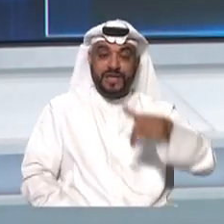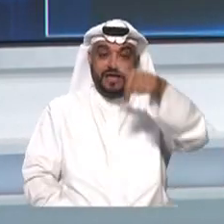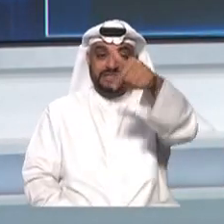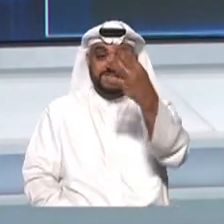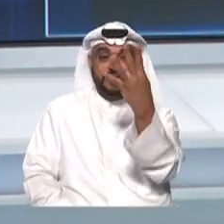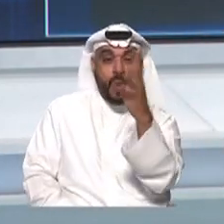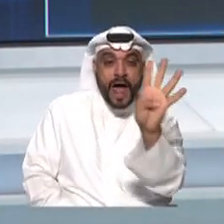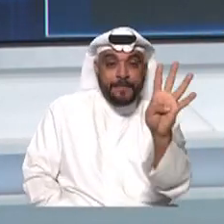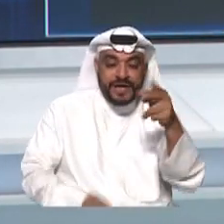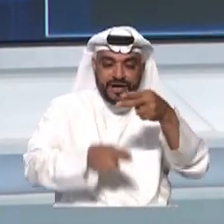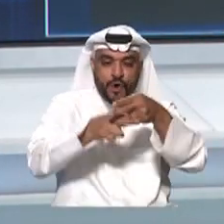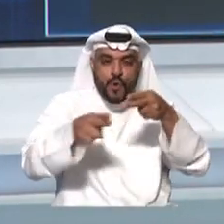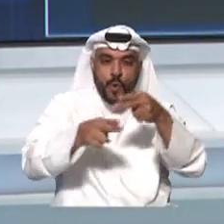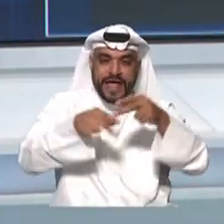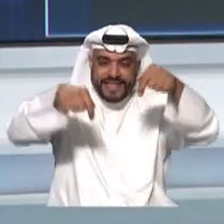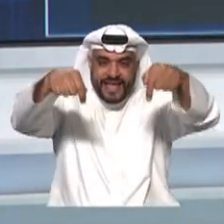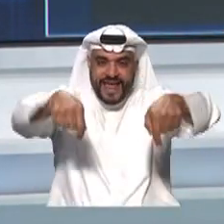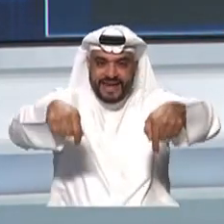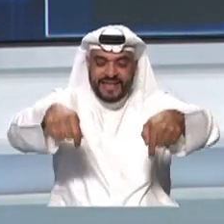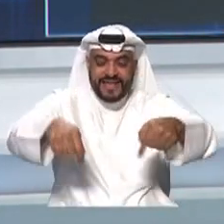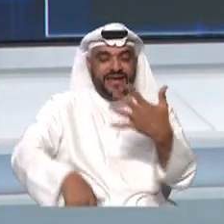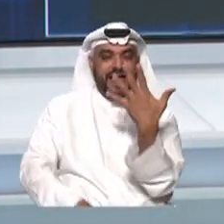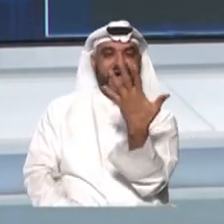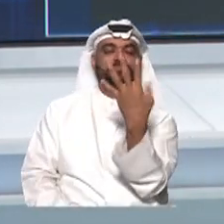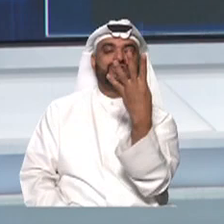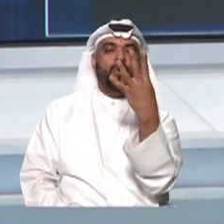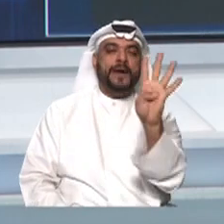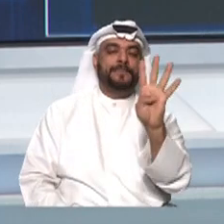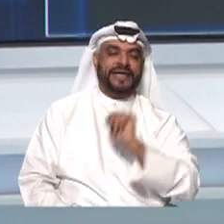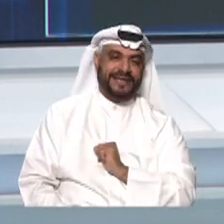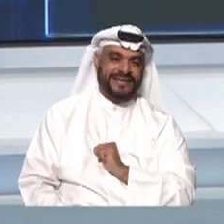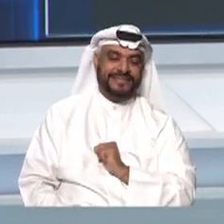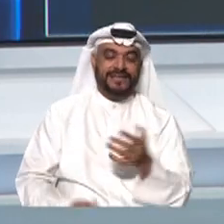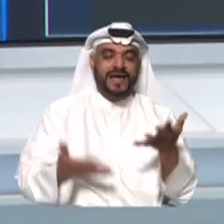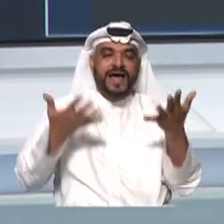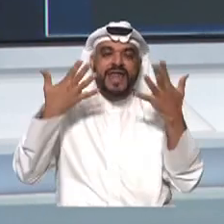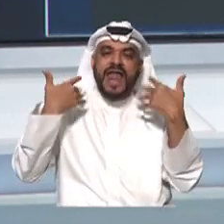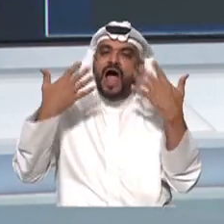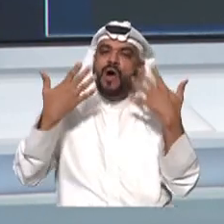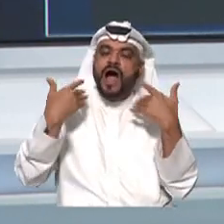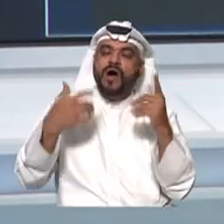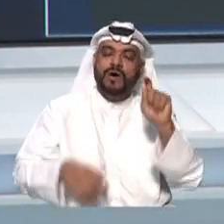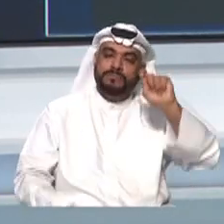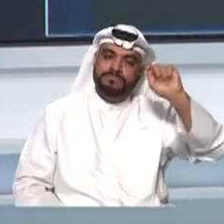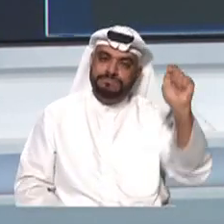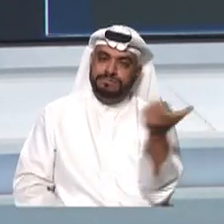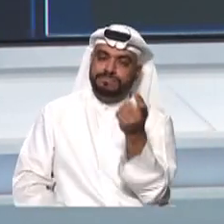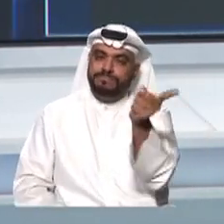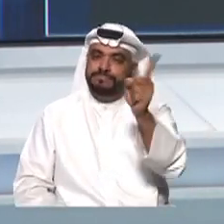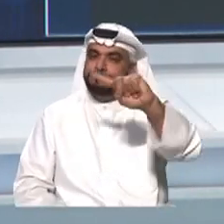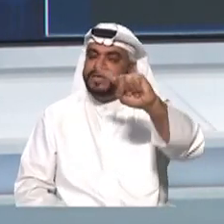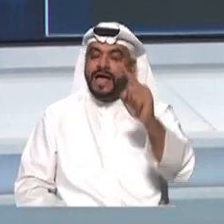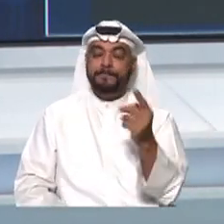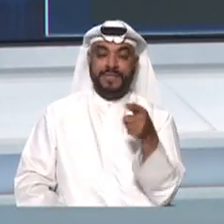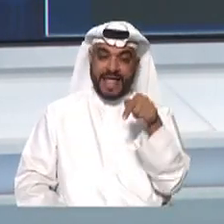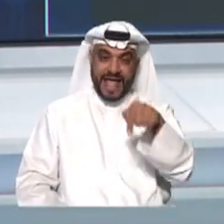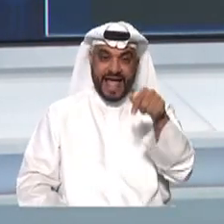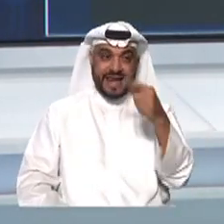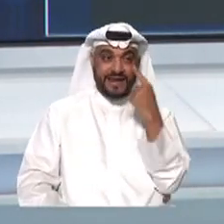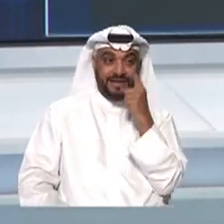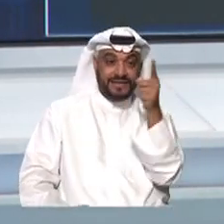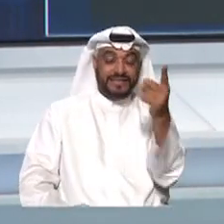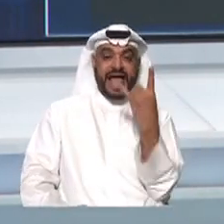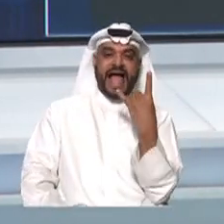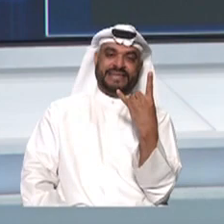درجة الحرارة حاليا 45 درجة مئوية، ورياح جنوبية سرعتها 10 كيلومتر بالساعة. أجواء خالية من السحب ورطوبة نسبية